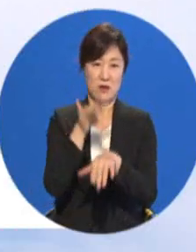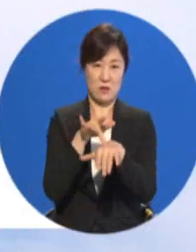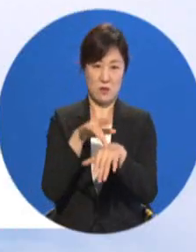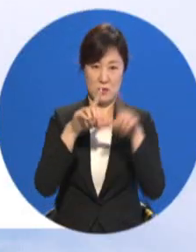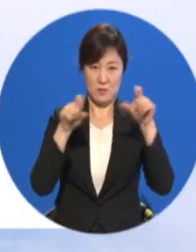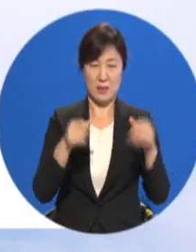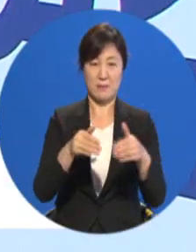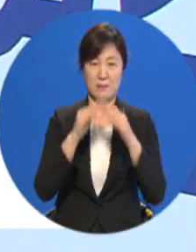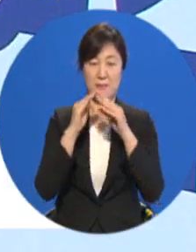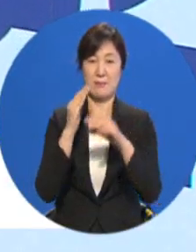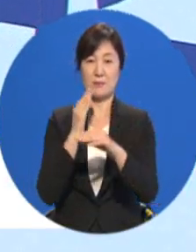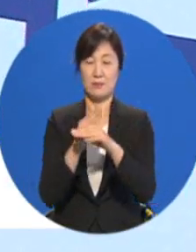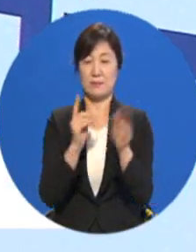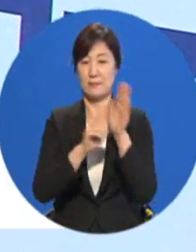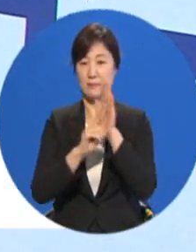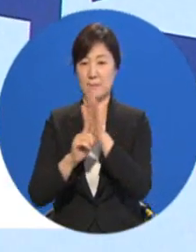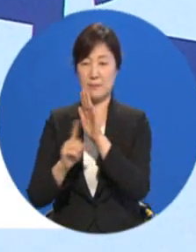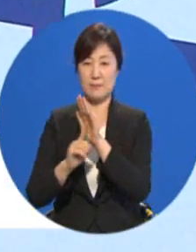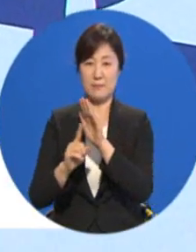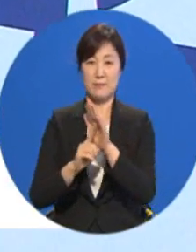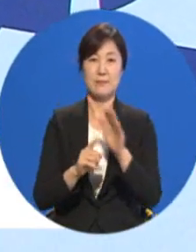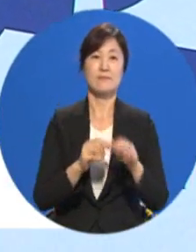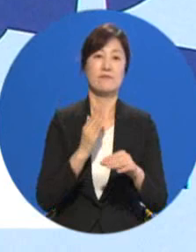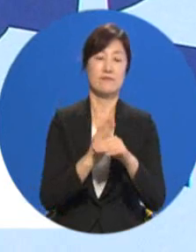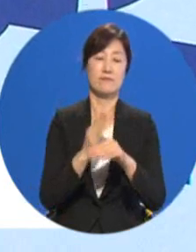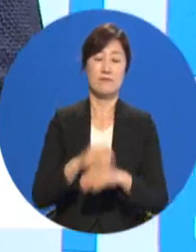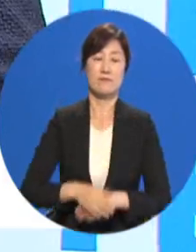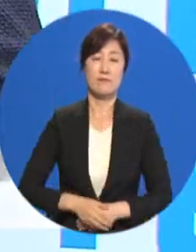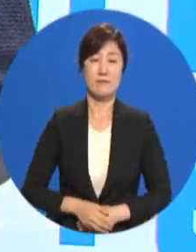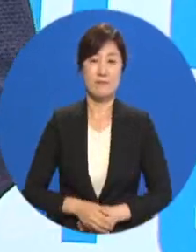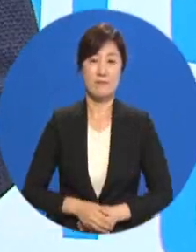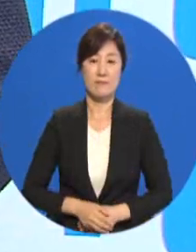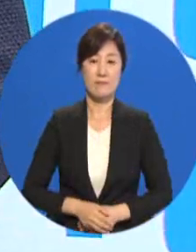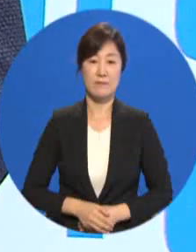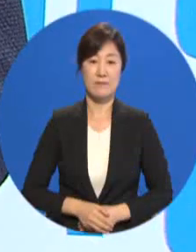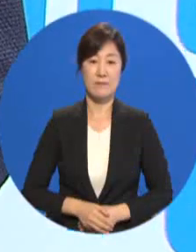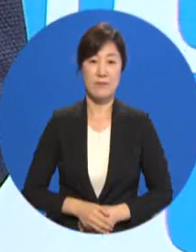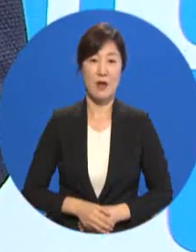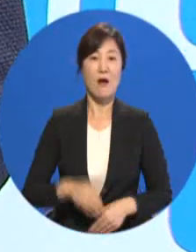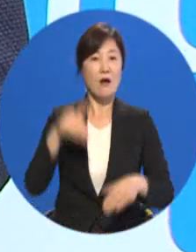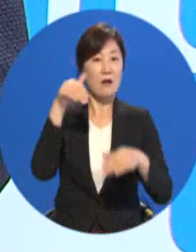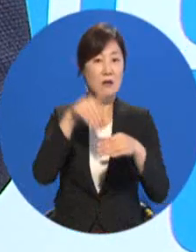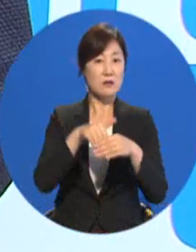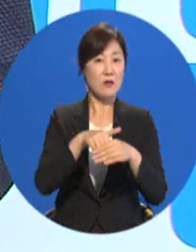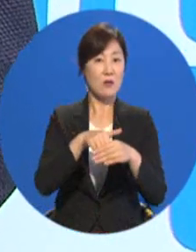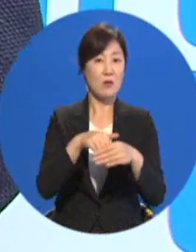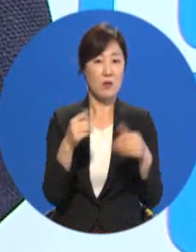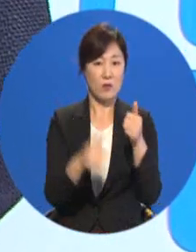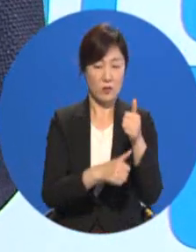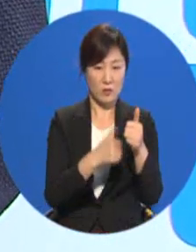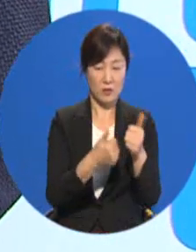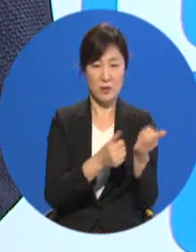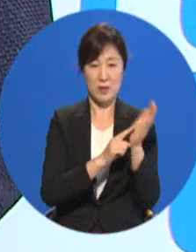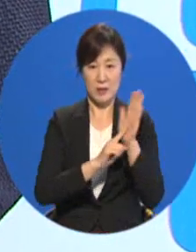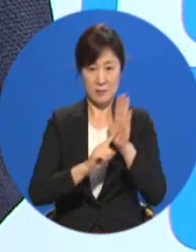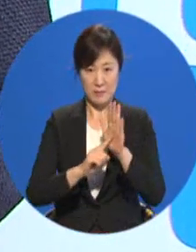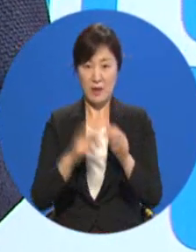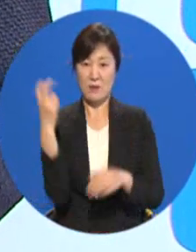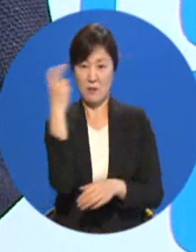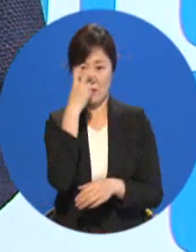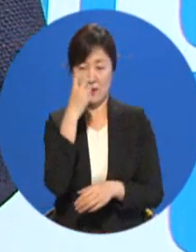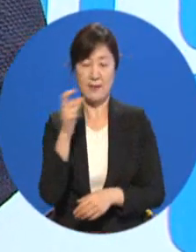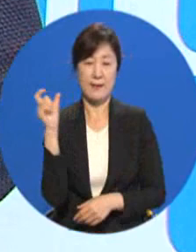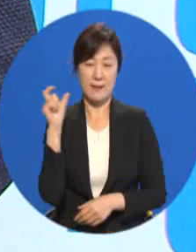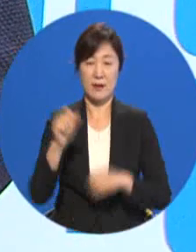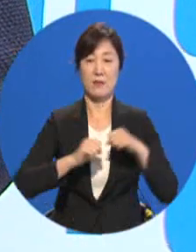당내 경선 분위기가 끼워 주고 있다는 분석도 나오고 있습니다 한편 선고 당국의 단속 할 정도 빨라지고 있습니다 연결을